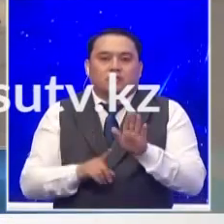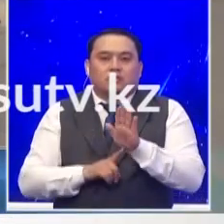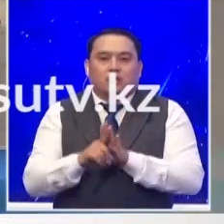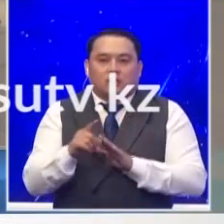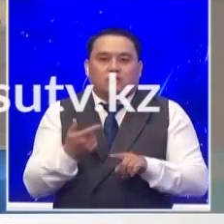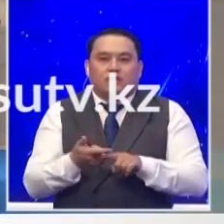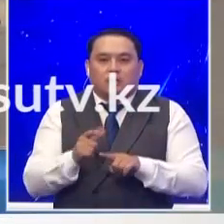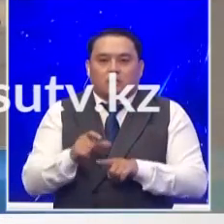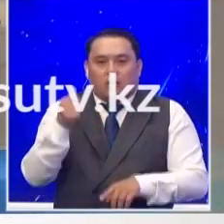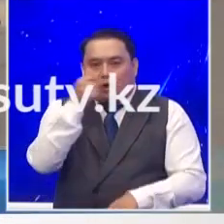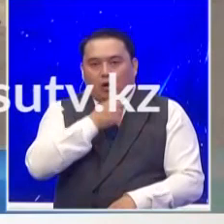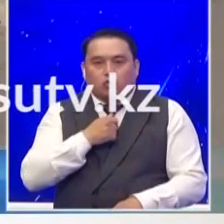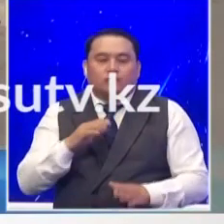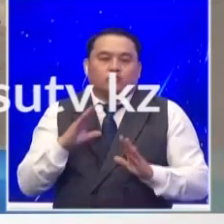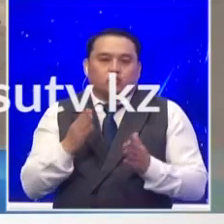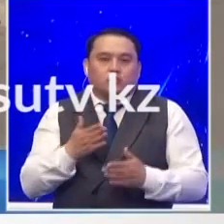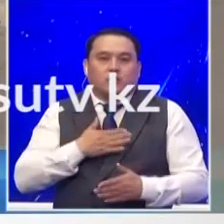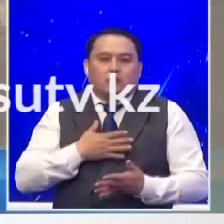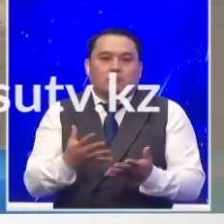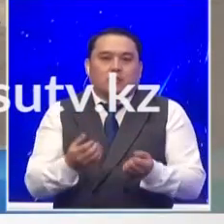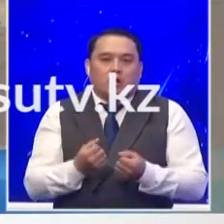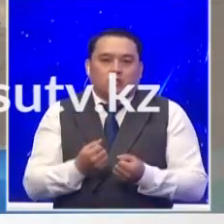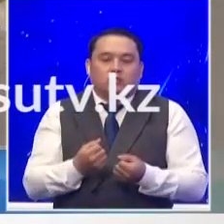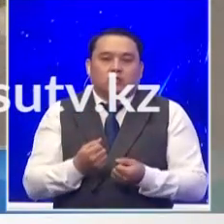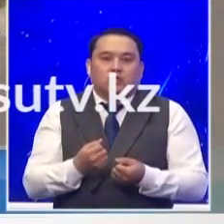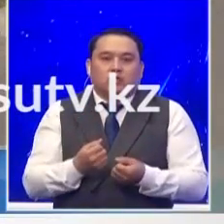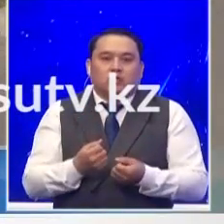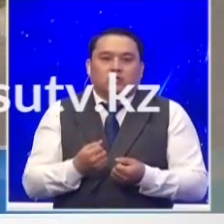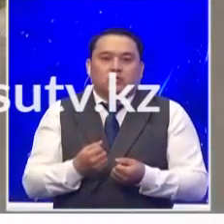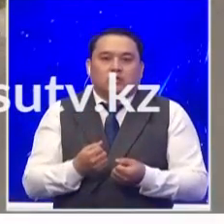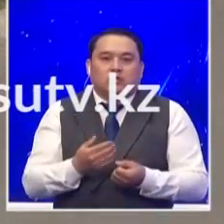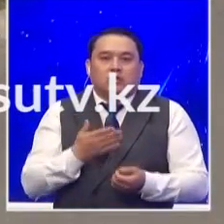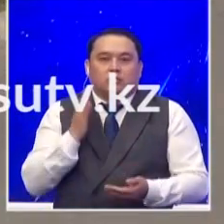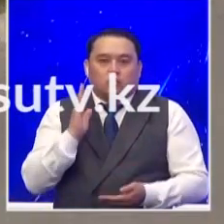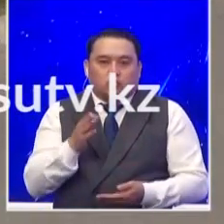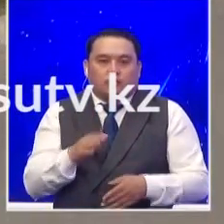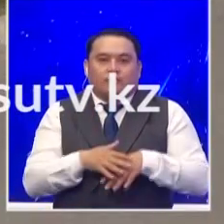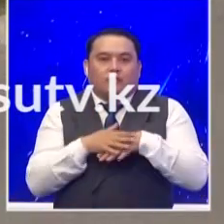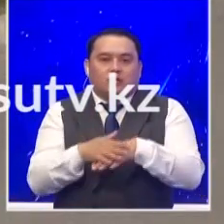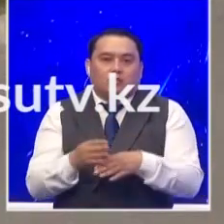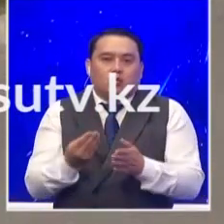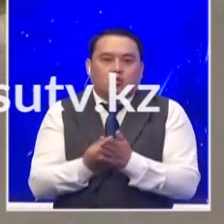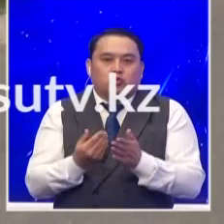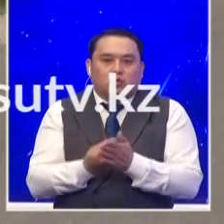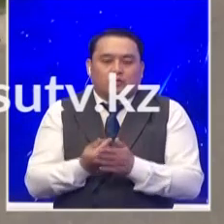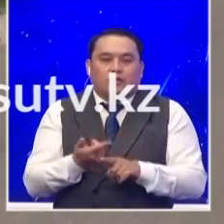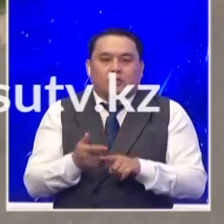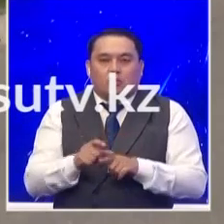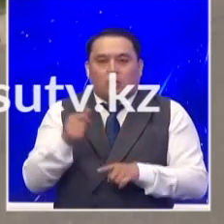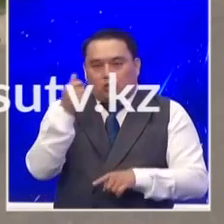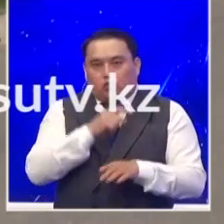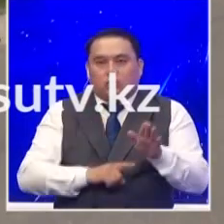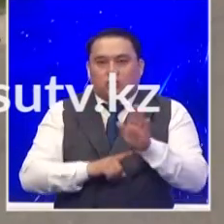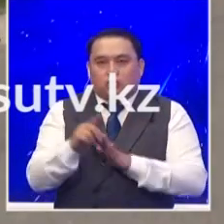будет в этом году. То есть в случае, если мы получим положительное заключение госэкспертизы и будут выделены бюджетные средства, то в этом году мы